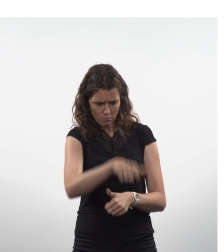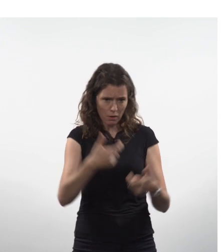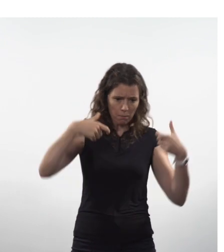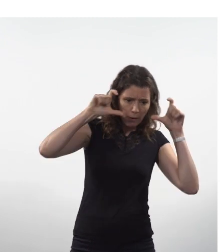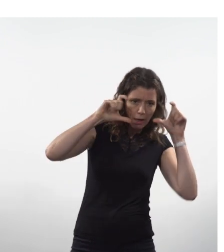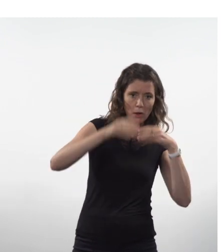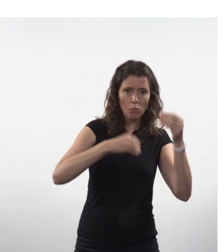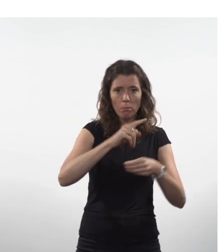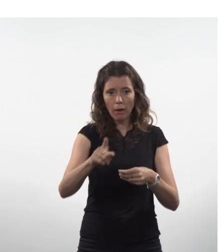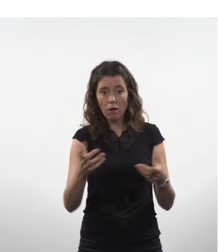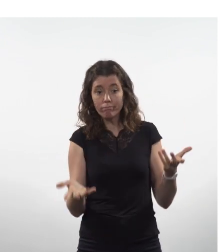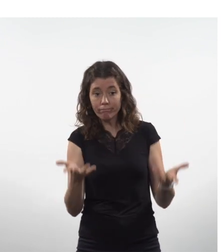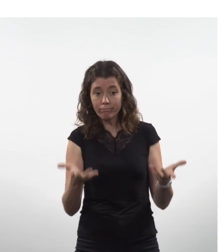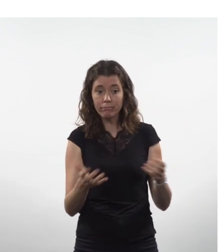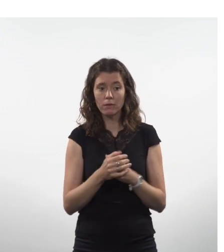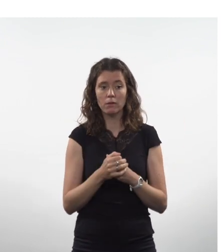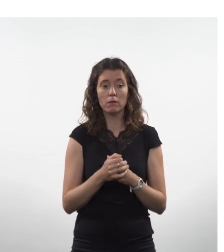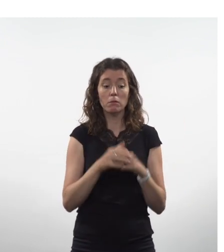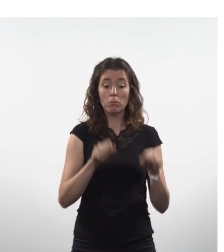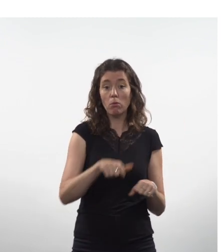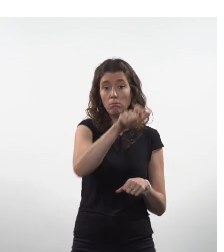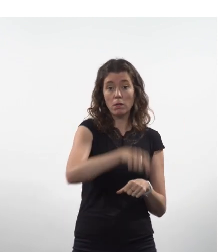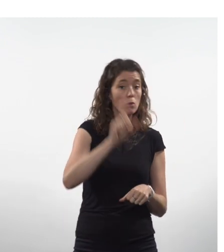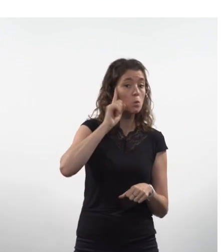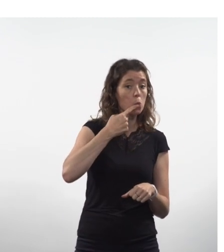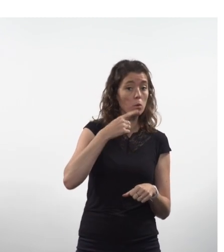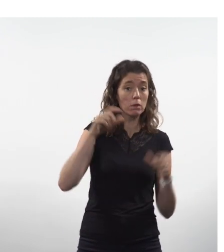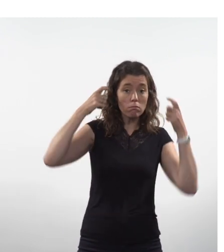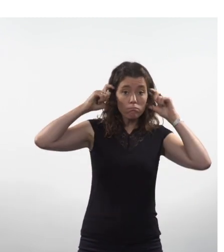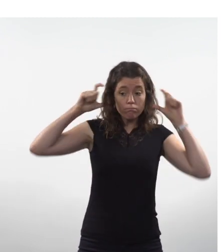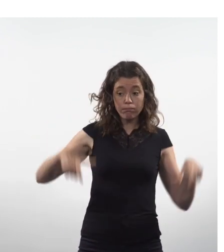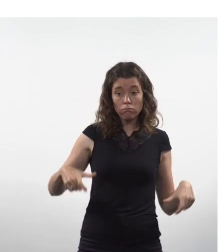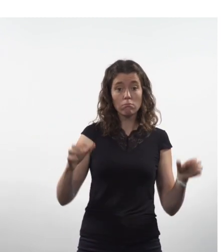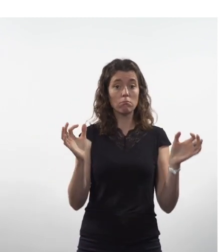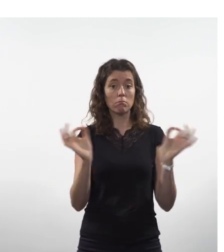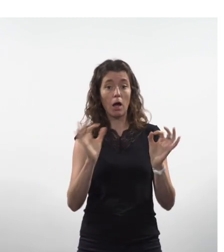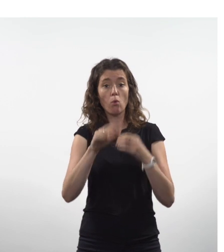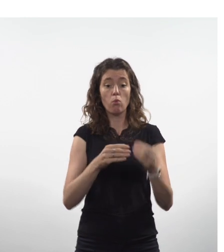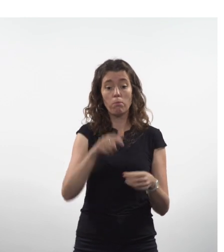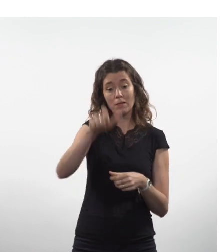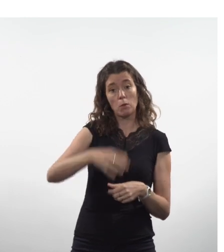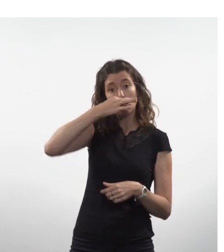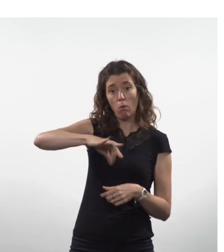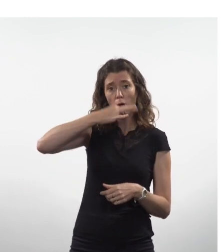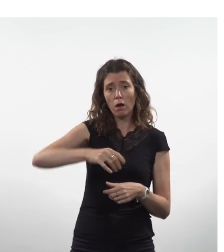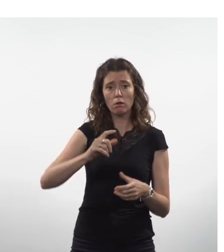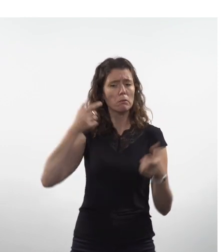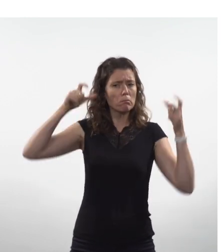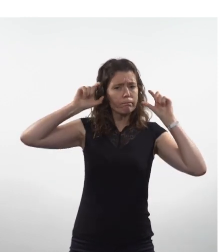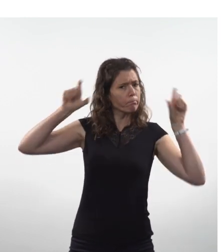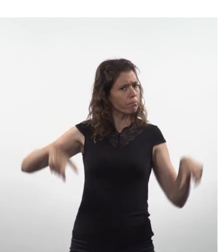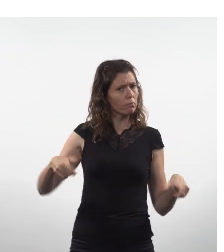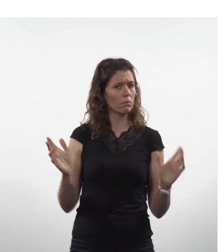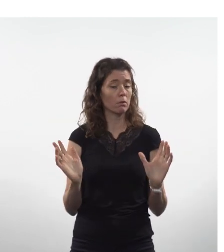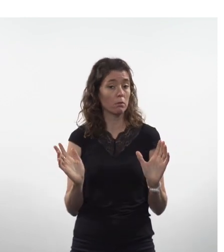pas du tout? On peut être sûr sinon de ne pas porter des appareils ou une personne oraliste préfère ne pas porter des appareils. Ça